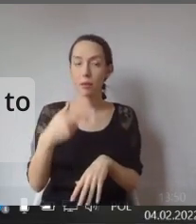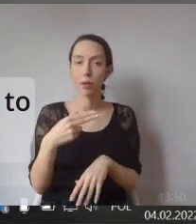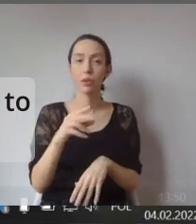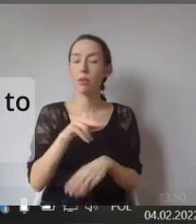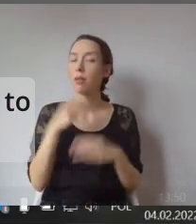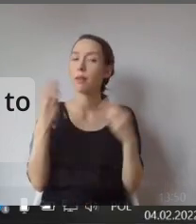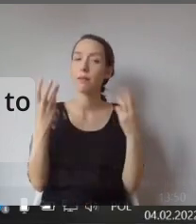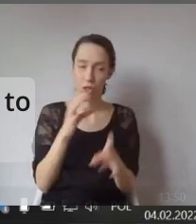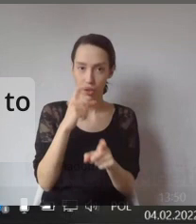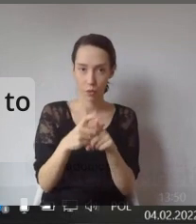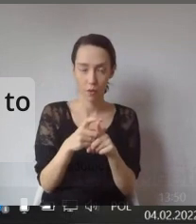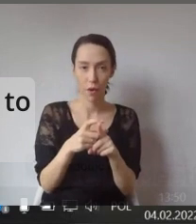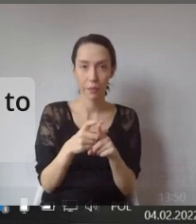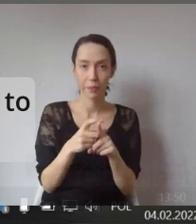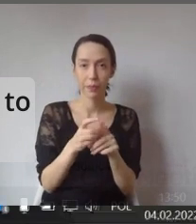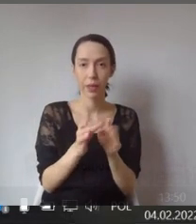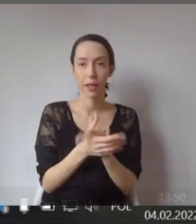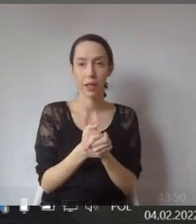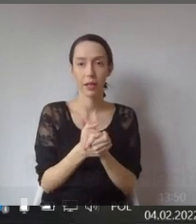się pojawiło.